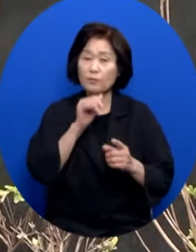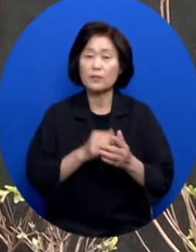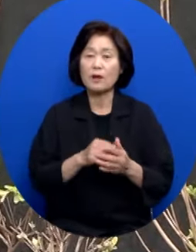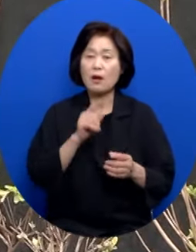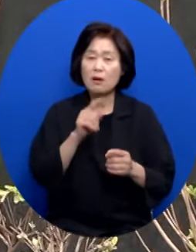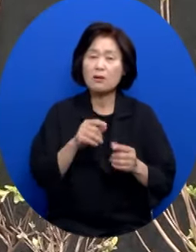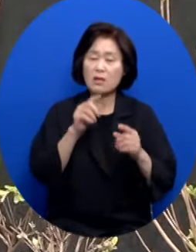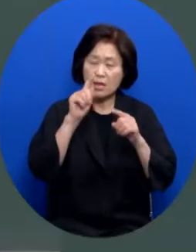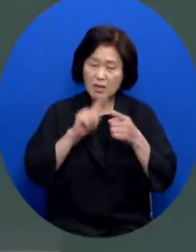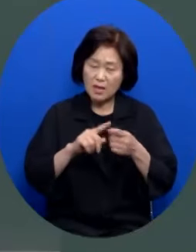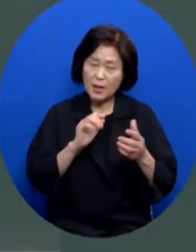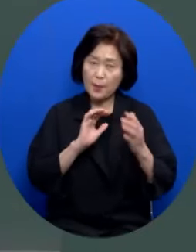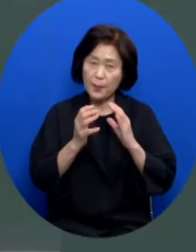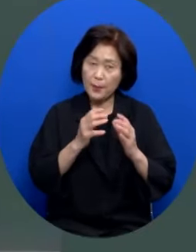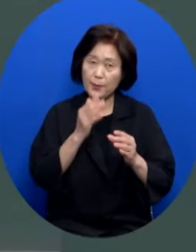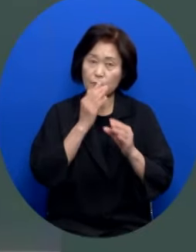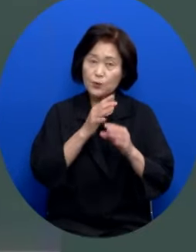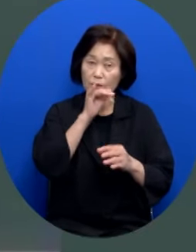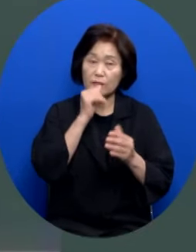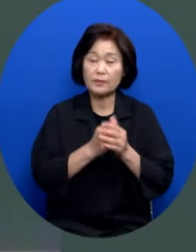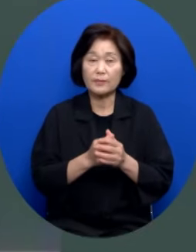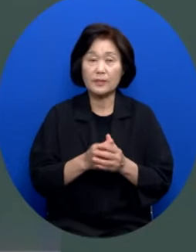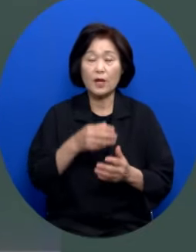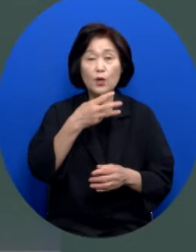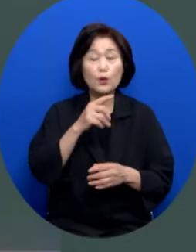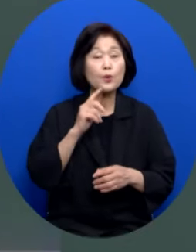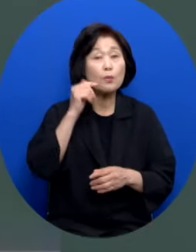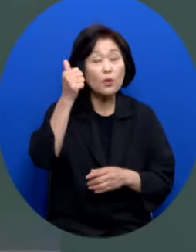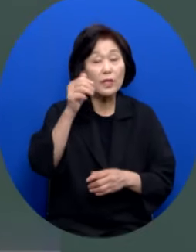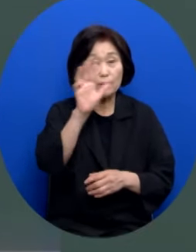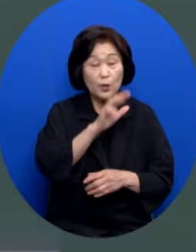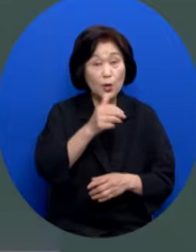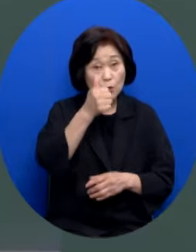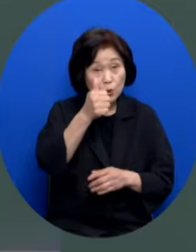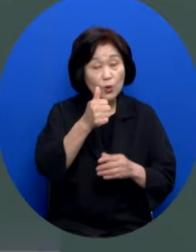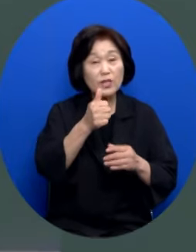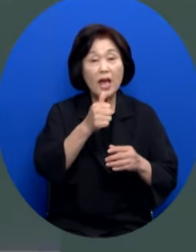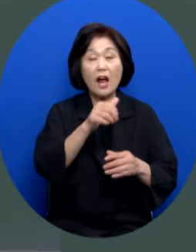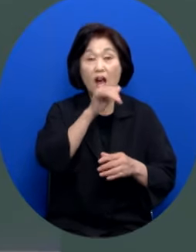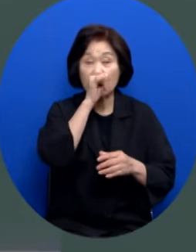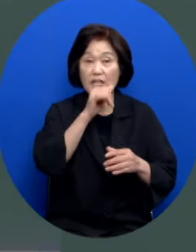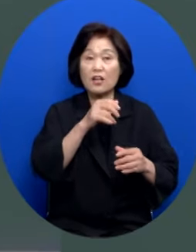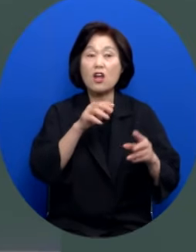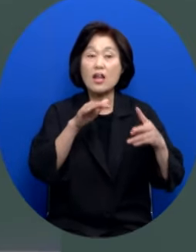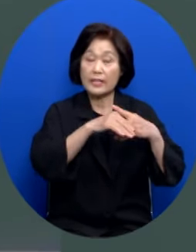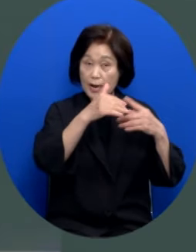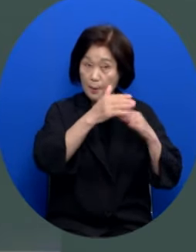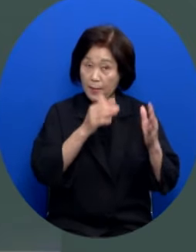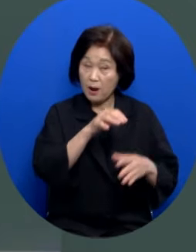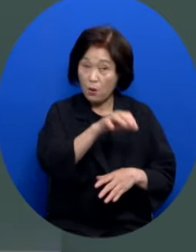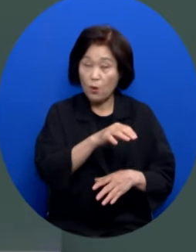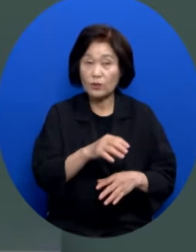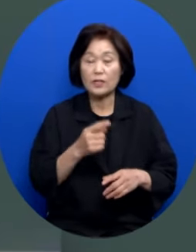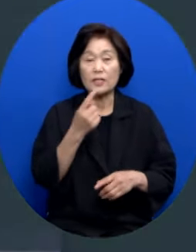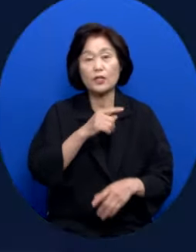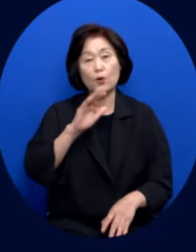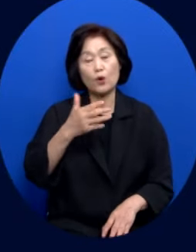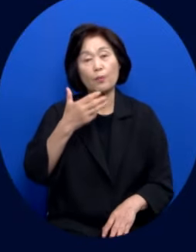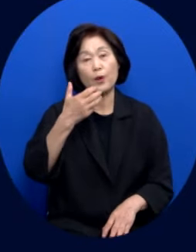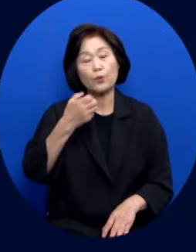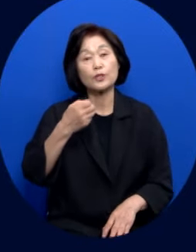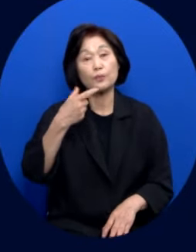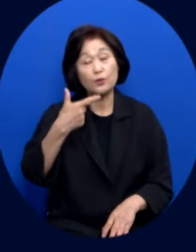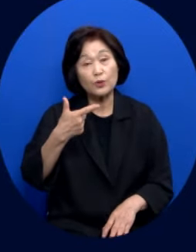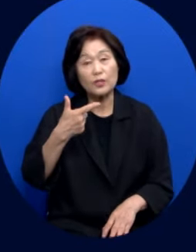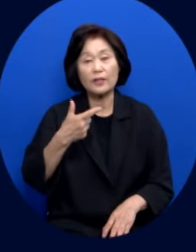것으로 알려졌습니다 한편 류광수 목사가 총재로 있는 전도 협회 일명 다락방은 지난 1996년